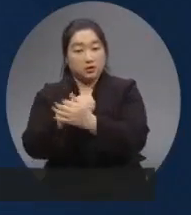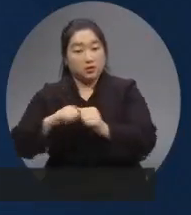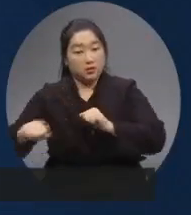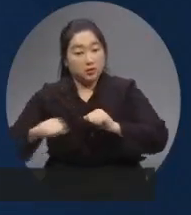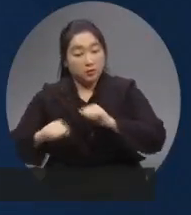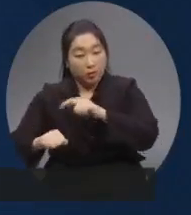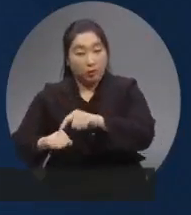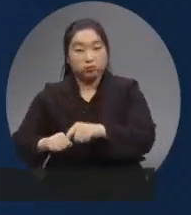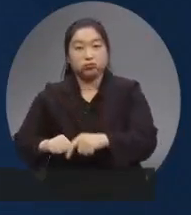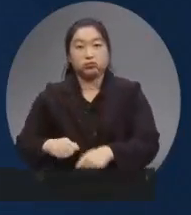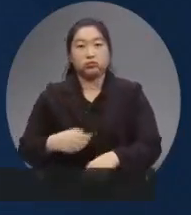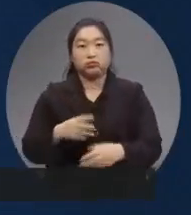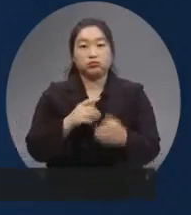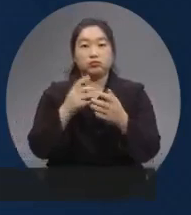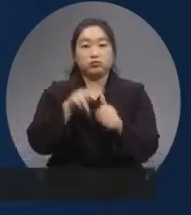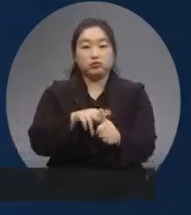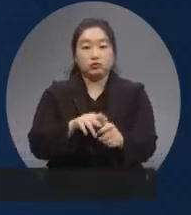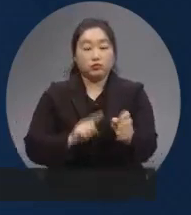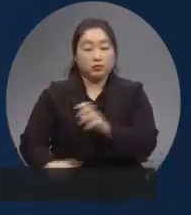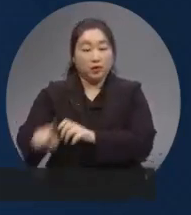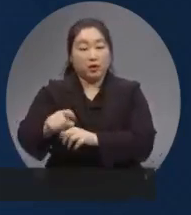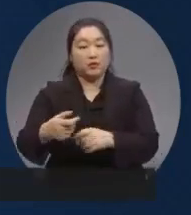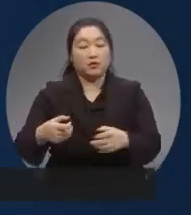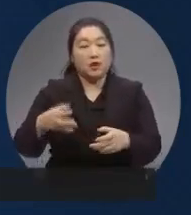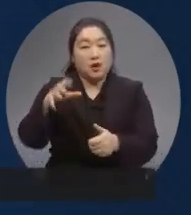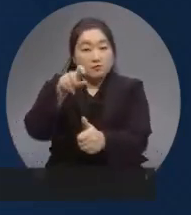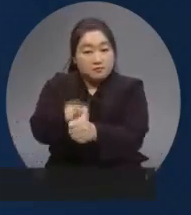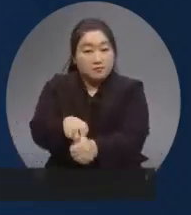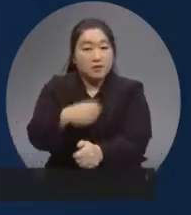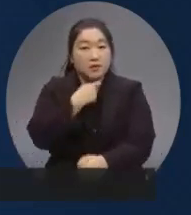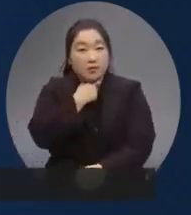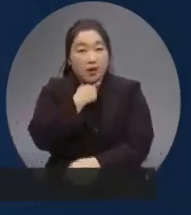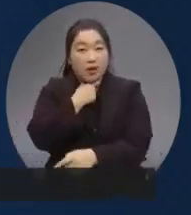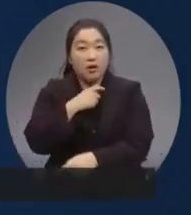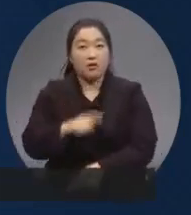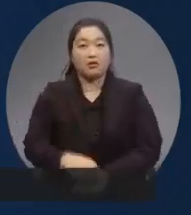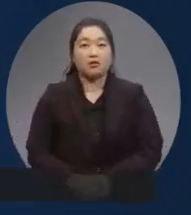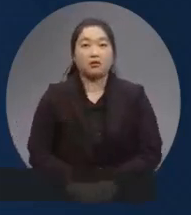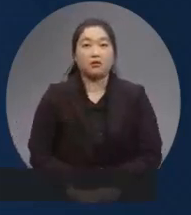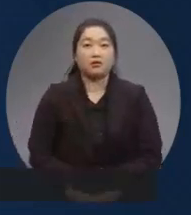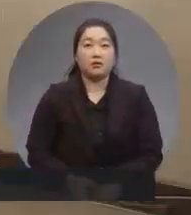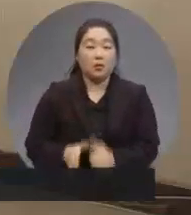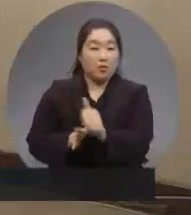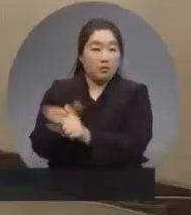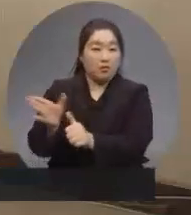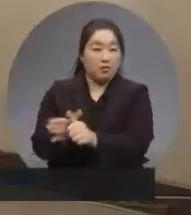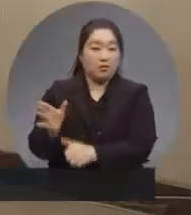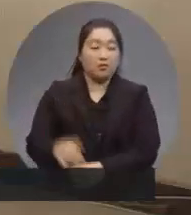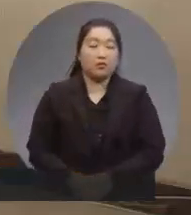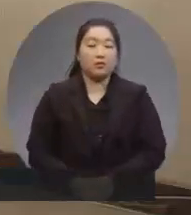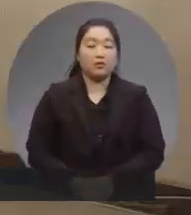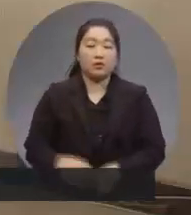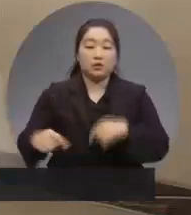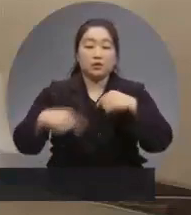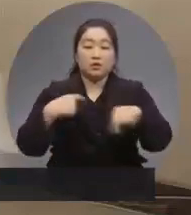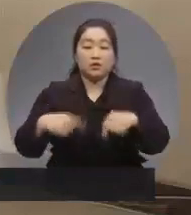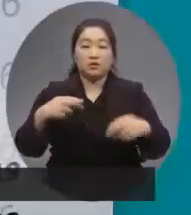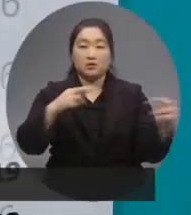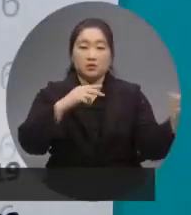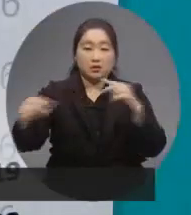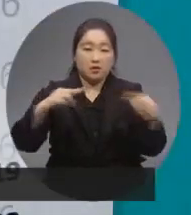충정이냐며 후보를 앞세워 숟가락이라도 얹고 싶었냐고 공세를 폈습니다. 이런 정치권의